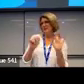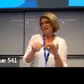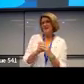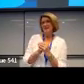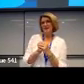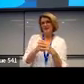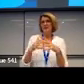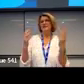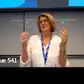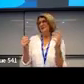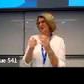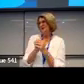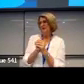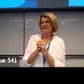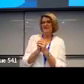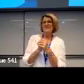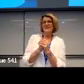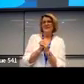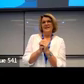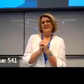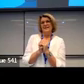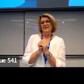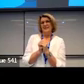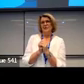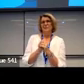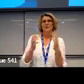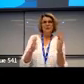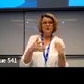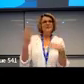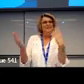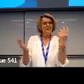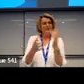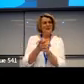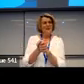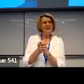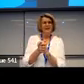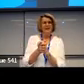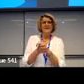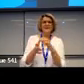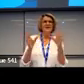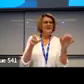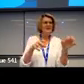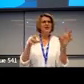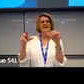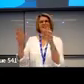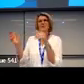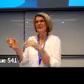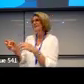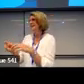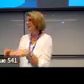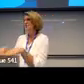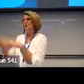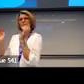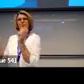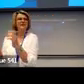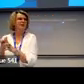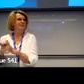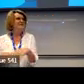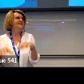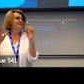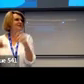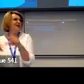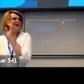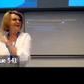longtemps que je m'intéresse au phénomène Wikipédia. En 2012, j'avais fait une conférence « Le plagiat à l'ère de Wikipédia ». Aujourd'hui, on